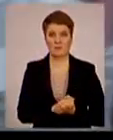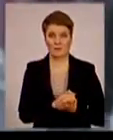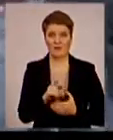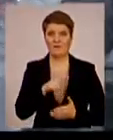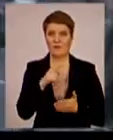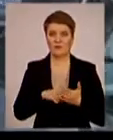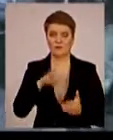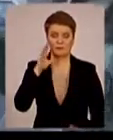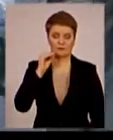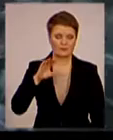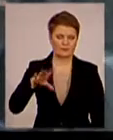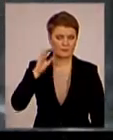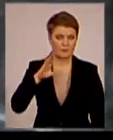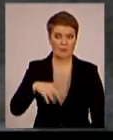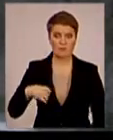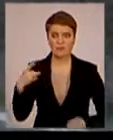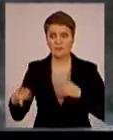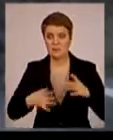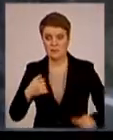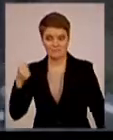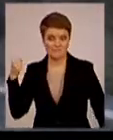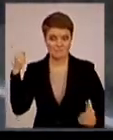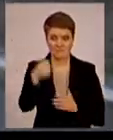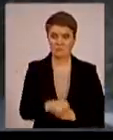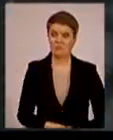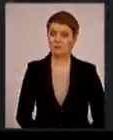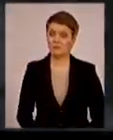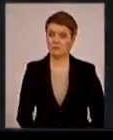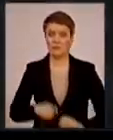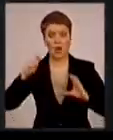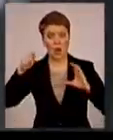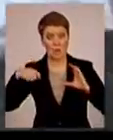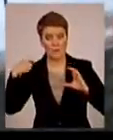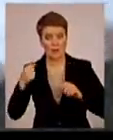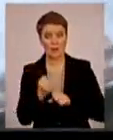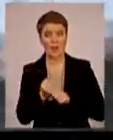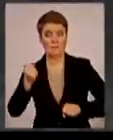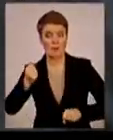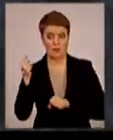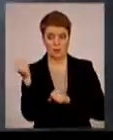ігнорував, а потім роздратувався і вдарив журналіста лобом у ніс. Оператора ж побив палицею.